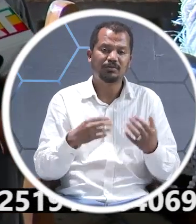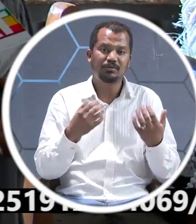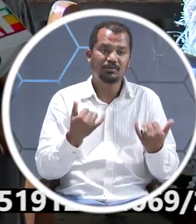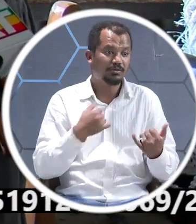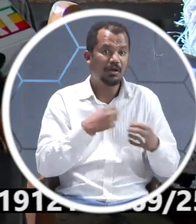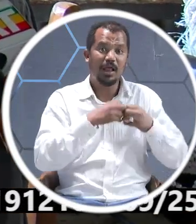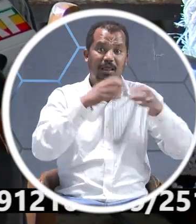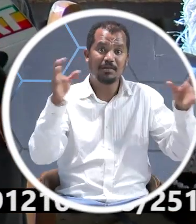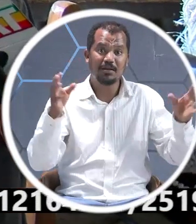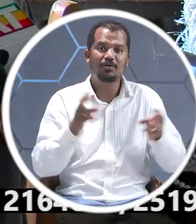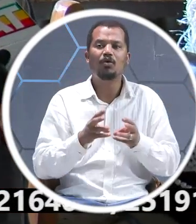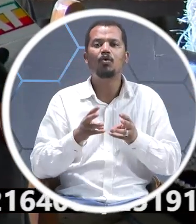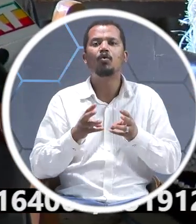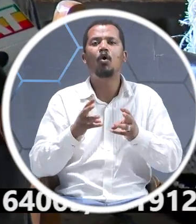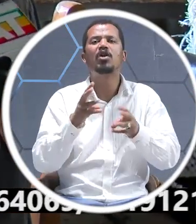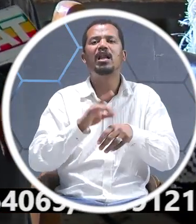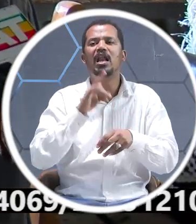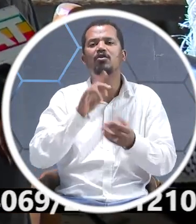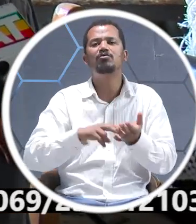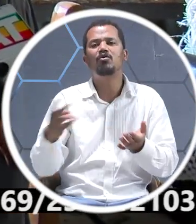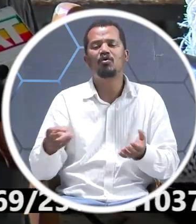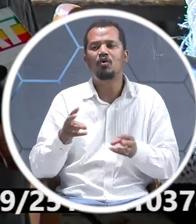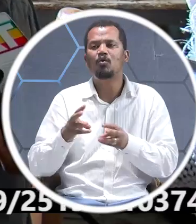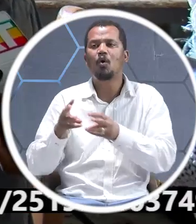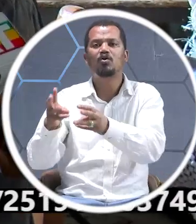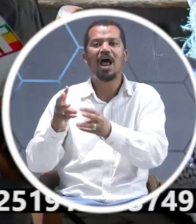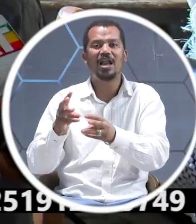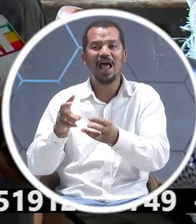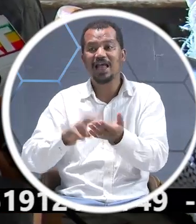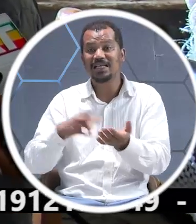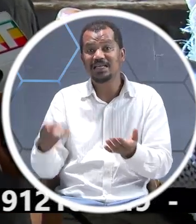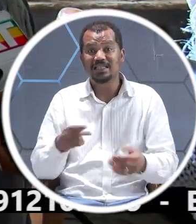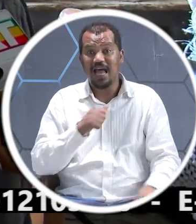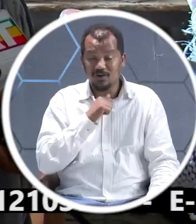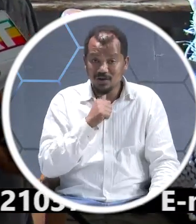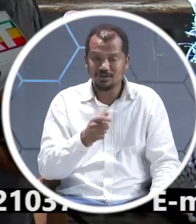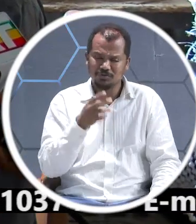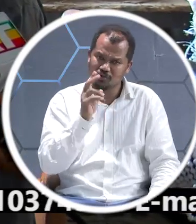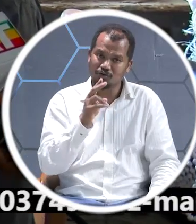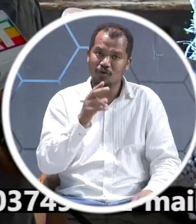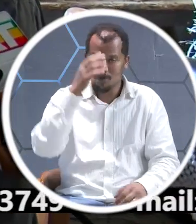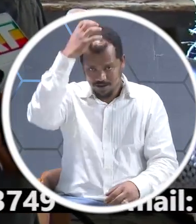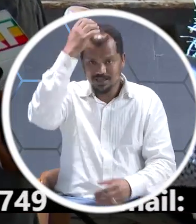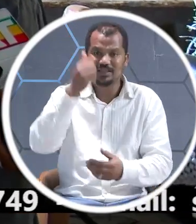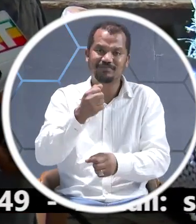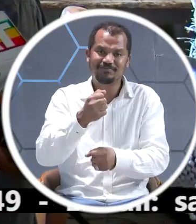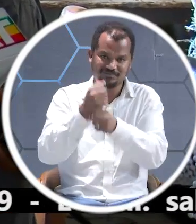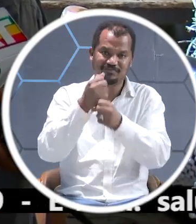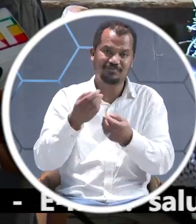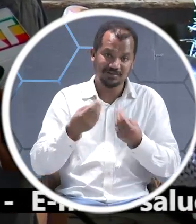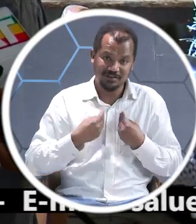آون تا بتن نکو گوریانا لاینو منور کو گوریالانه سان نورک تولوگلو